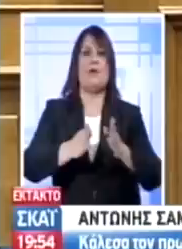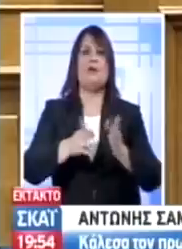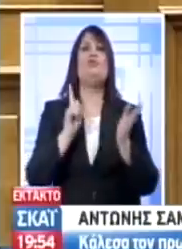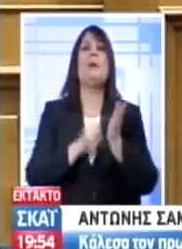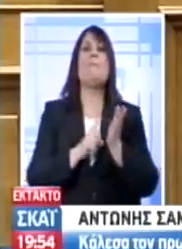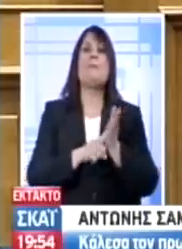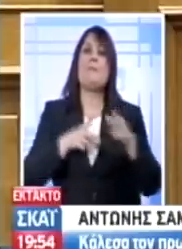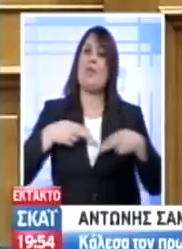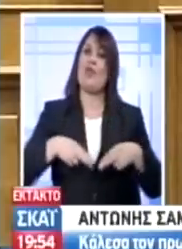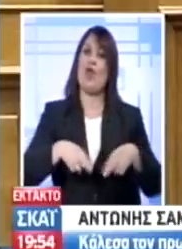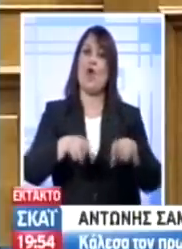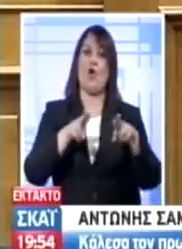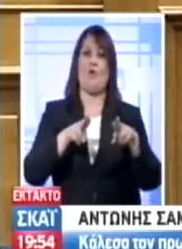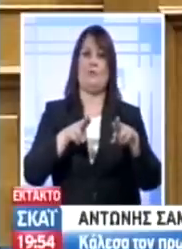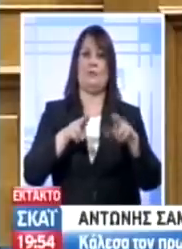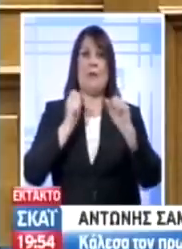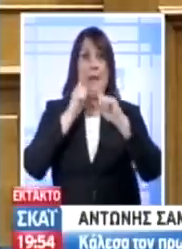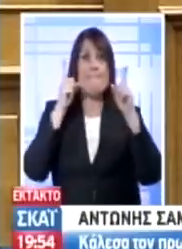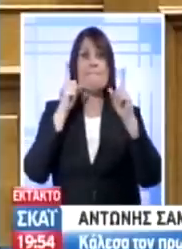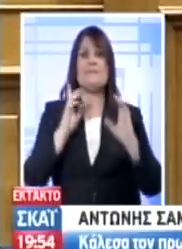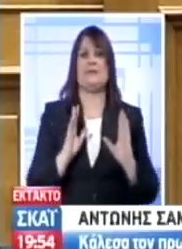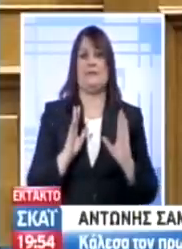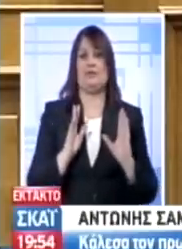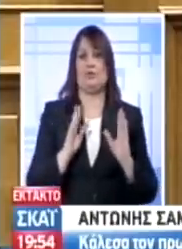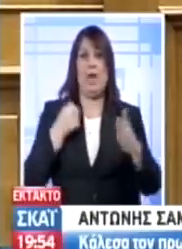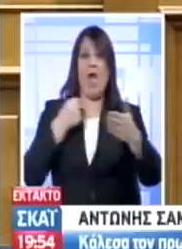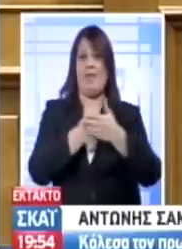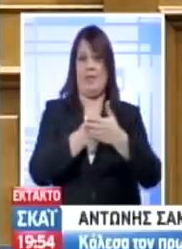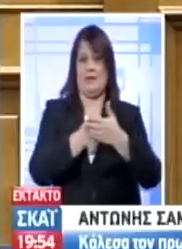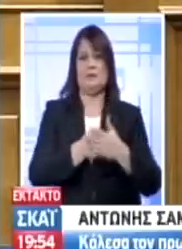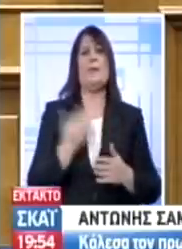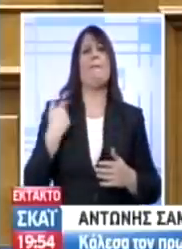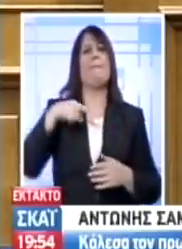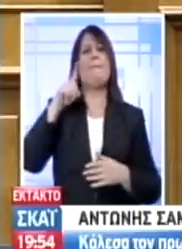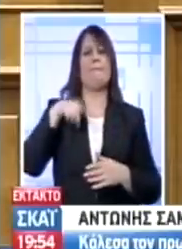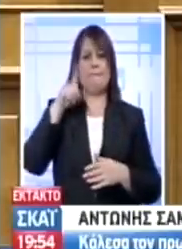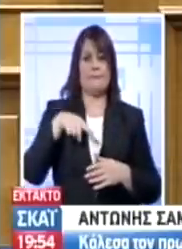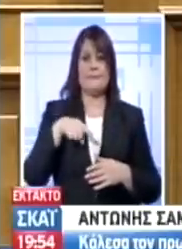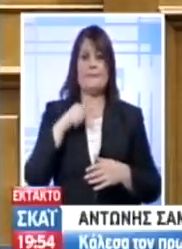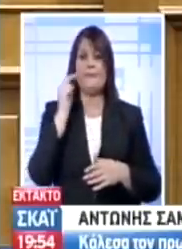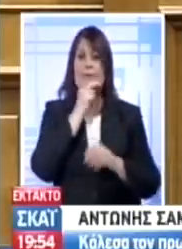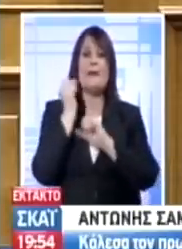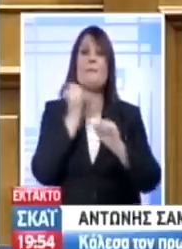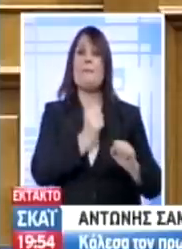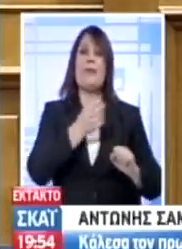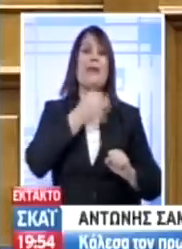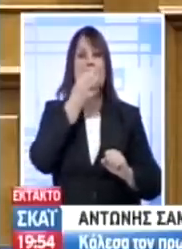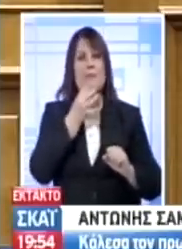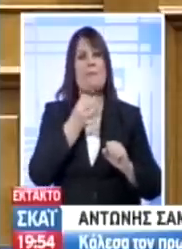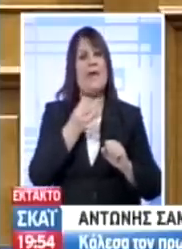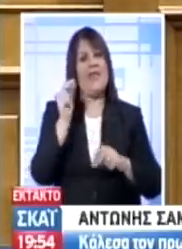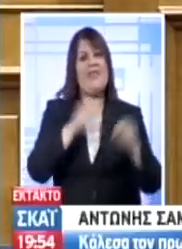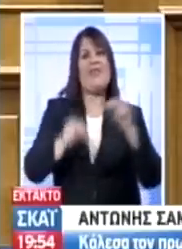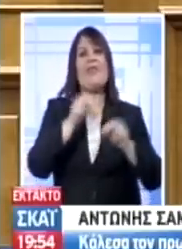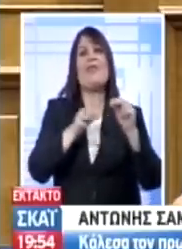δρόμο για να βγούμε από αυτό το απίστευτο τέλμα. Πριν λίγες μέρες, ο κύριος Παπανδρέου εξήγηλε τη διεξαγωγή